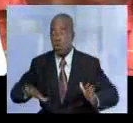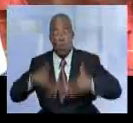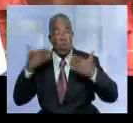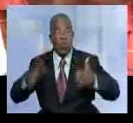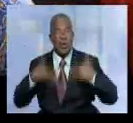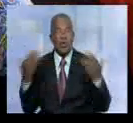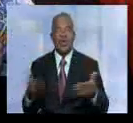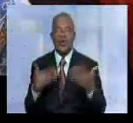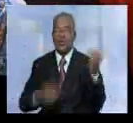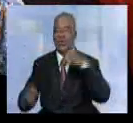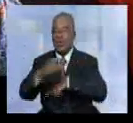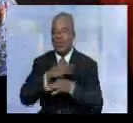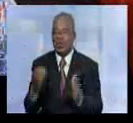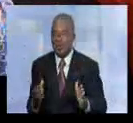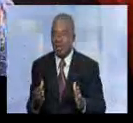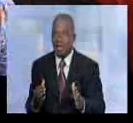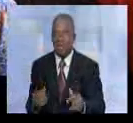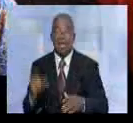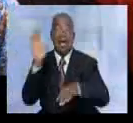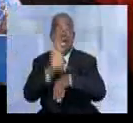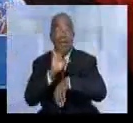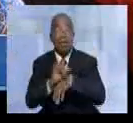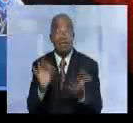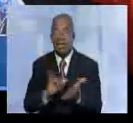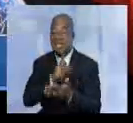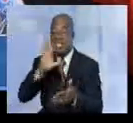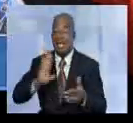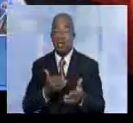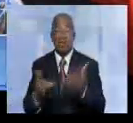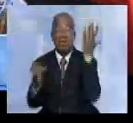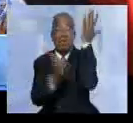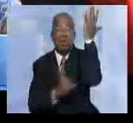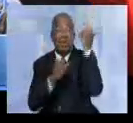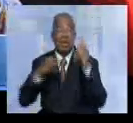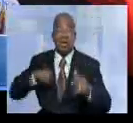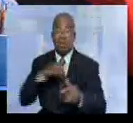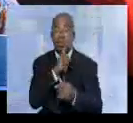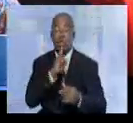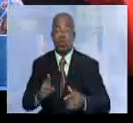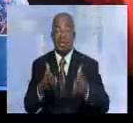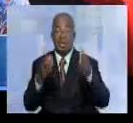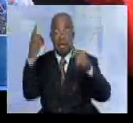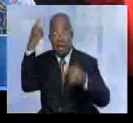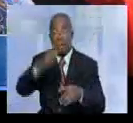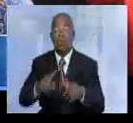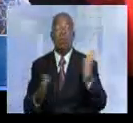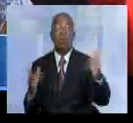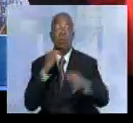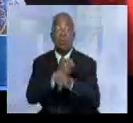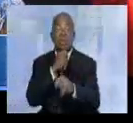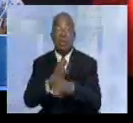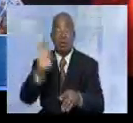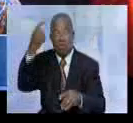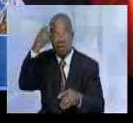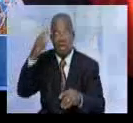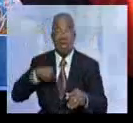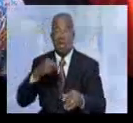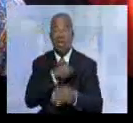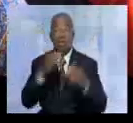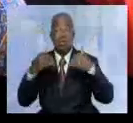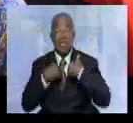passé aujourd'hui. La Côte d'Ivoire, c'est notre pays. Donc, nous sommes là pour reprendre le service. Le gouvernement nous a appelés.